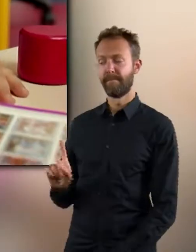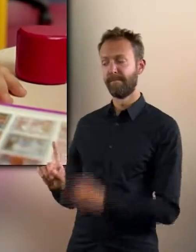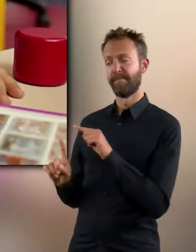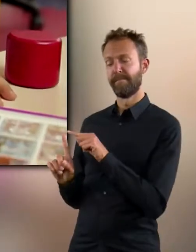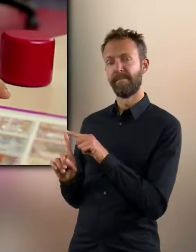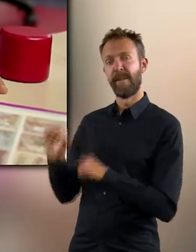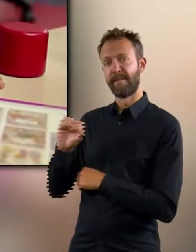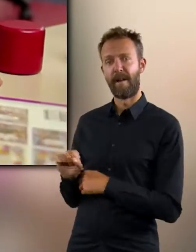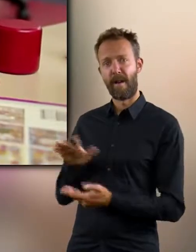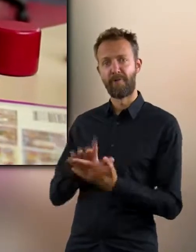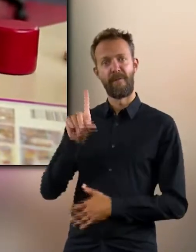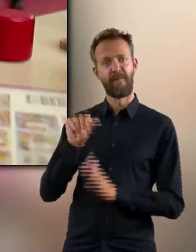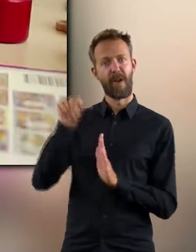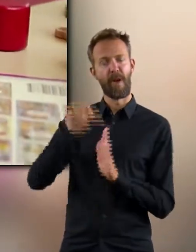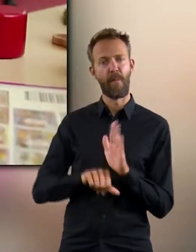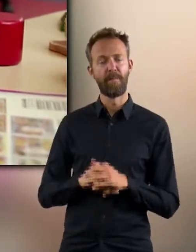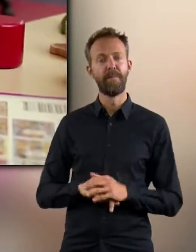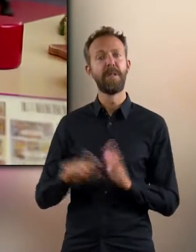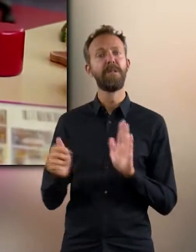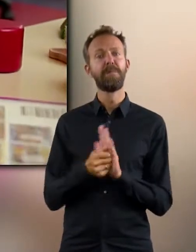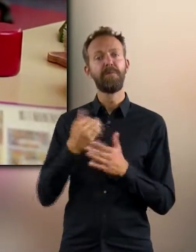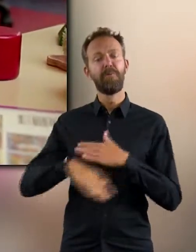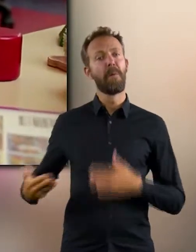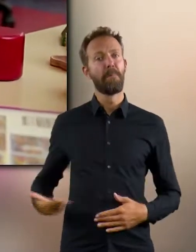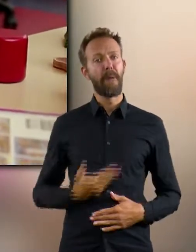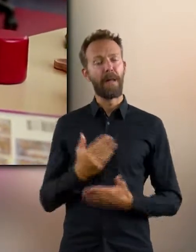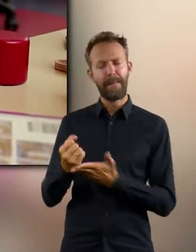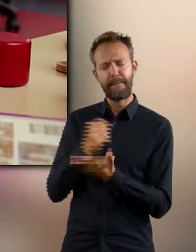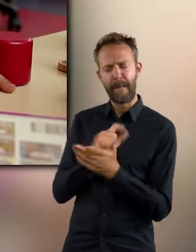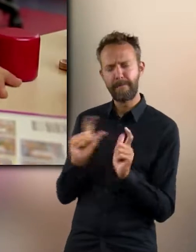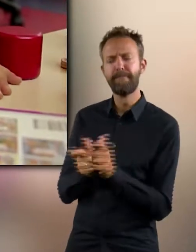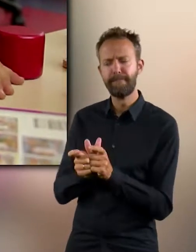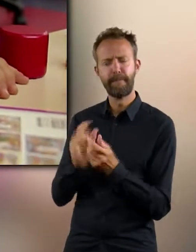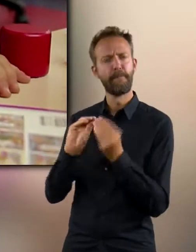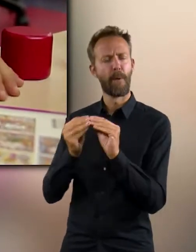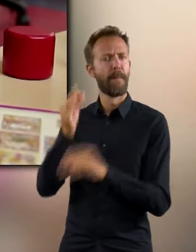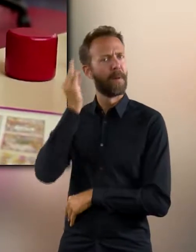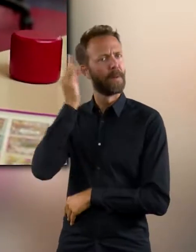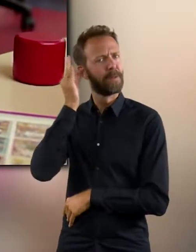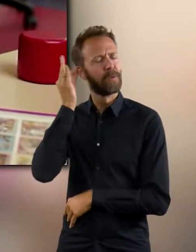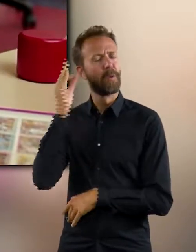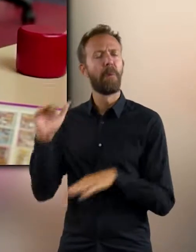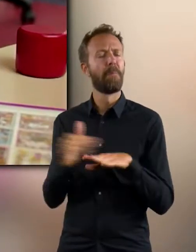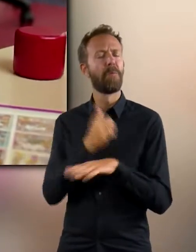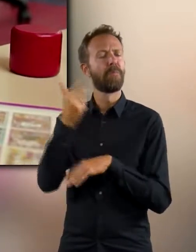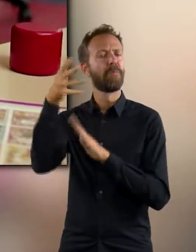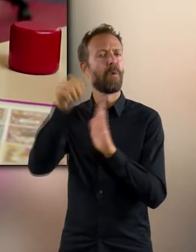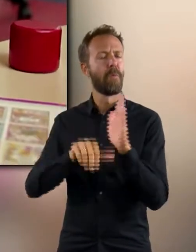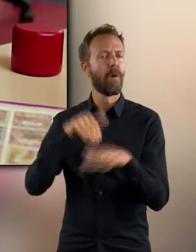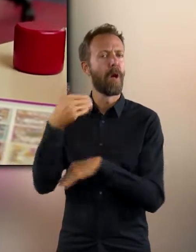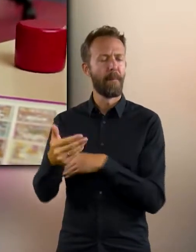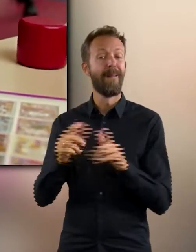Sarah a 20 mois. Au cours de tests pratiqués à la maternité, on lui détecte des problèmes d'audition. Quelques mois plus